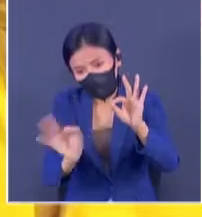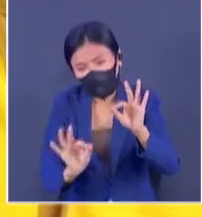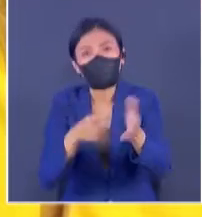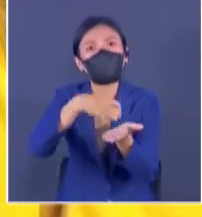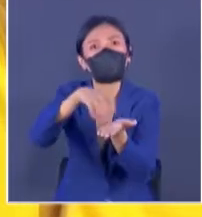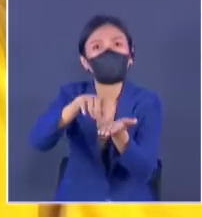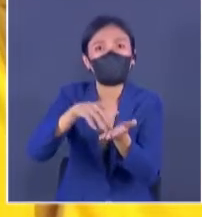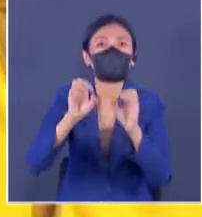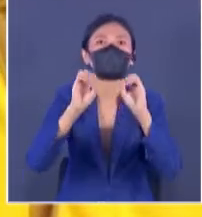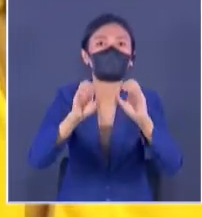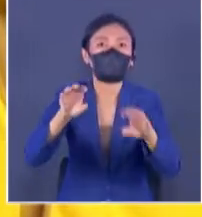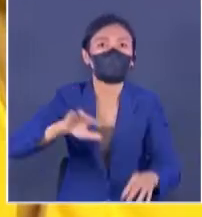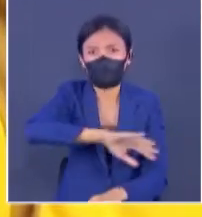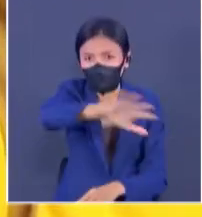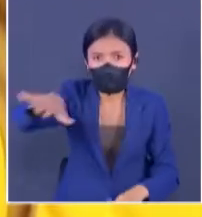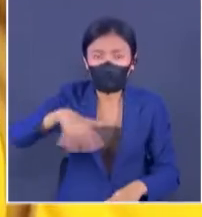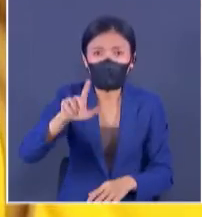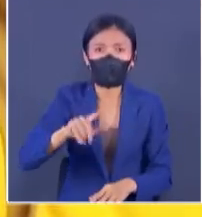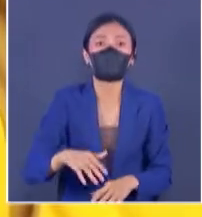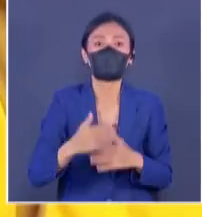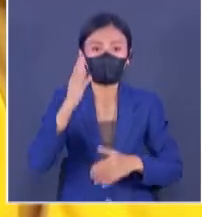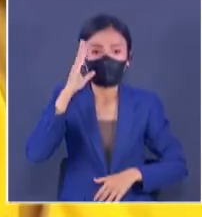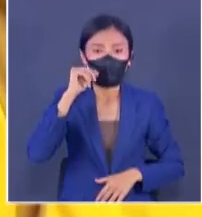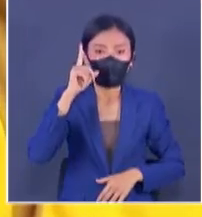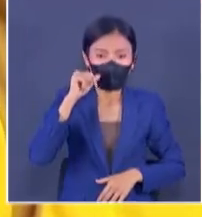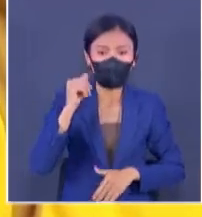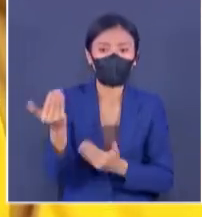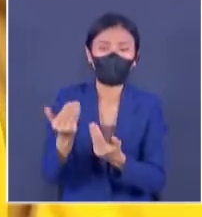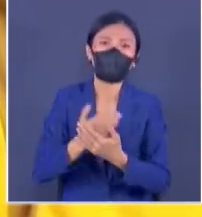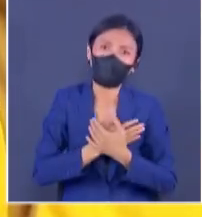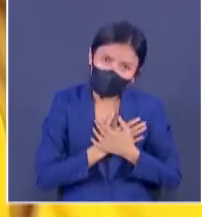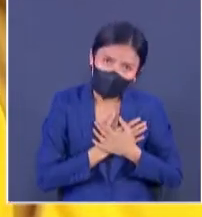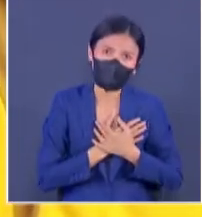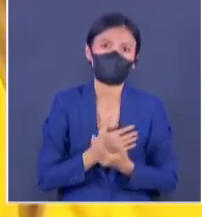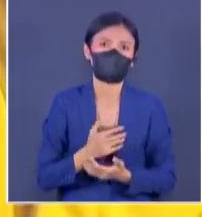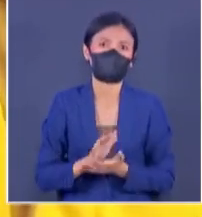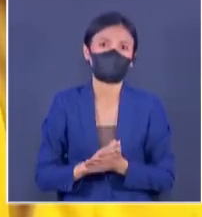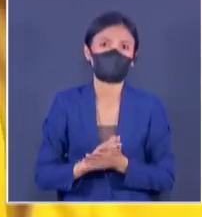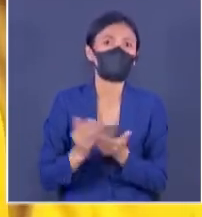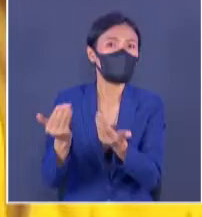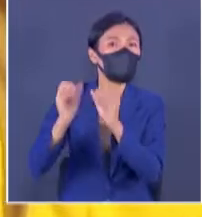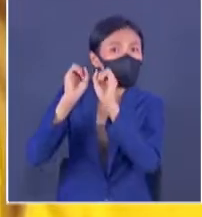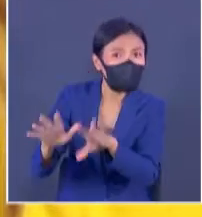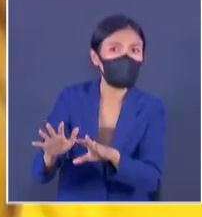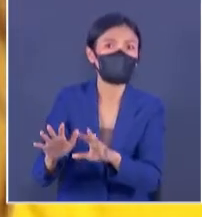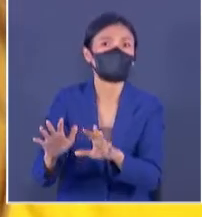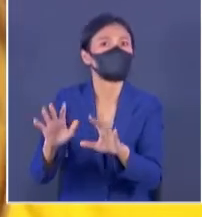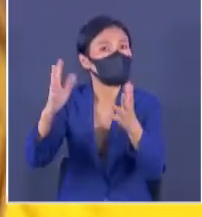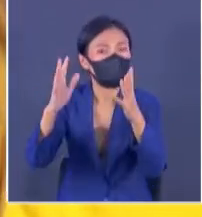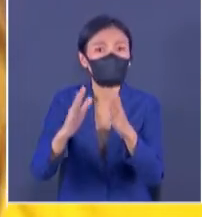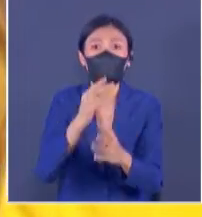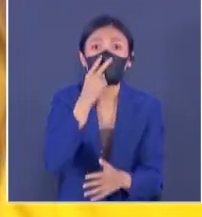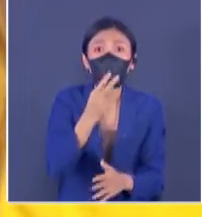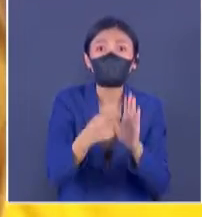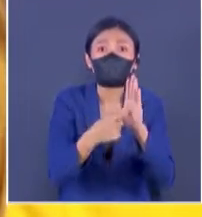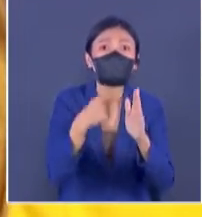ม่มีพ่อแม่คนไหนที่คิดจะทิ้งลูกดูอย่างตัวอย่างเหมือนคุณตาเนี่ยที่แก่ชราแล้วเดินทางมา